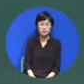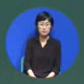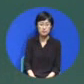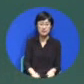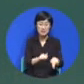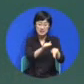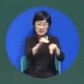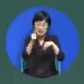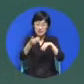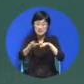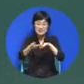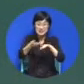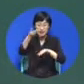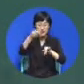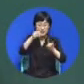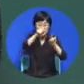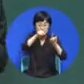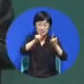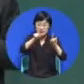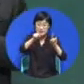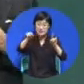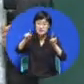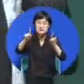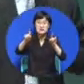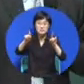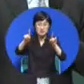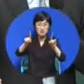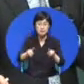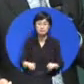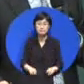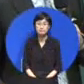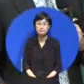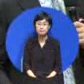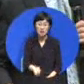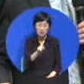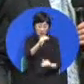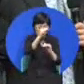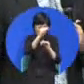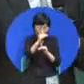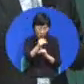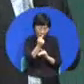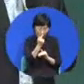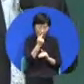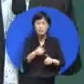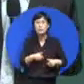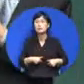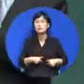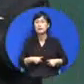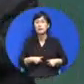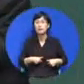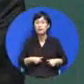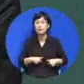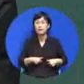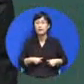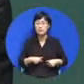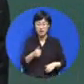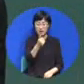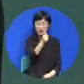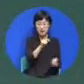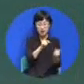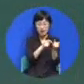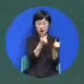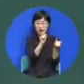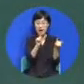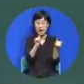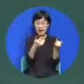사무엘상 1장 1절에서 11절입니다. In 1 Samuel chapter 1 verse 1 to 11. This is something you really need to know.